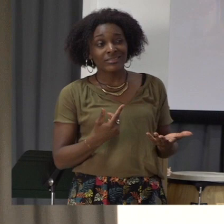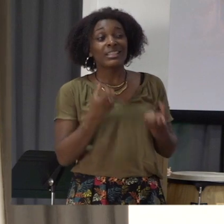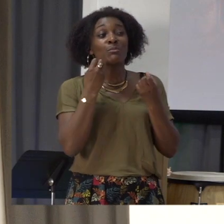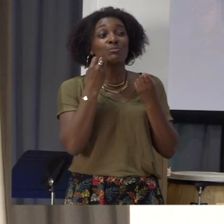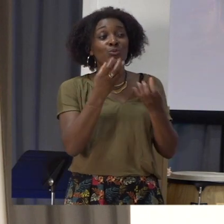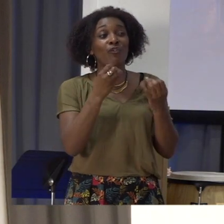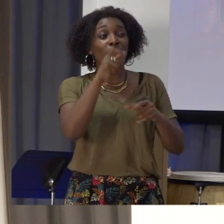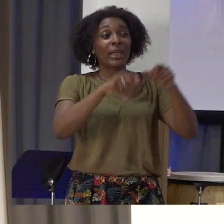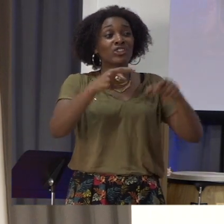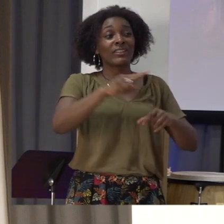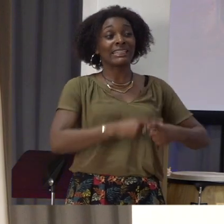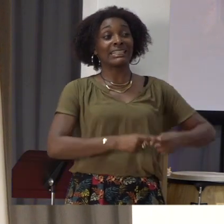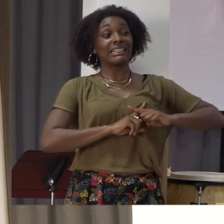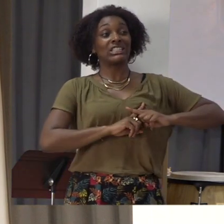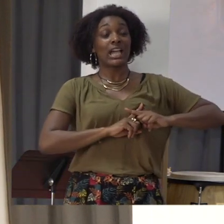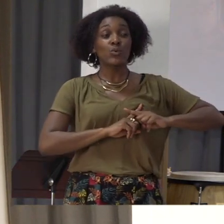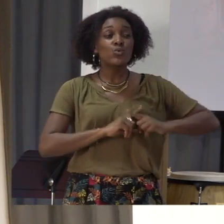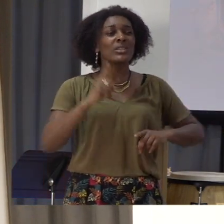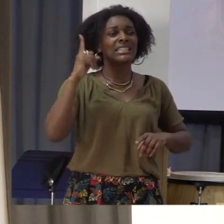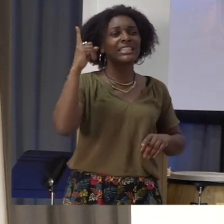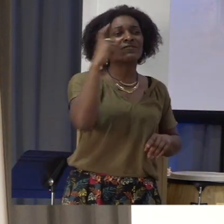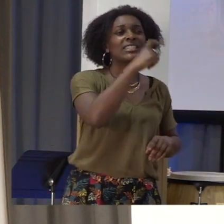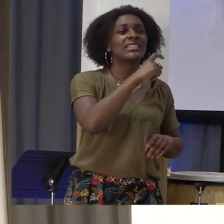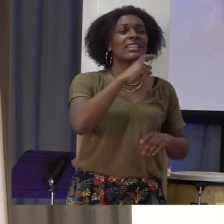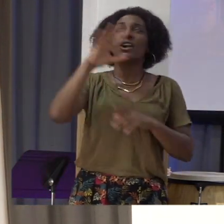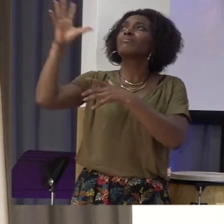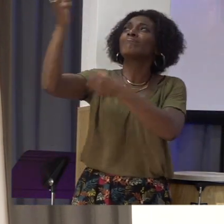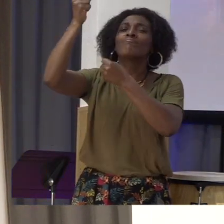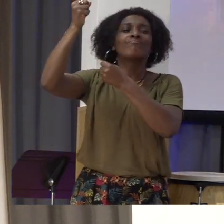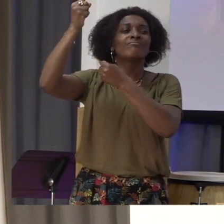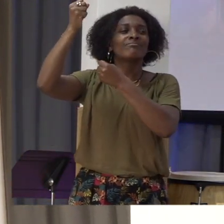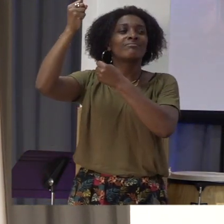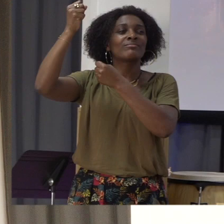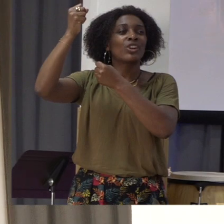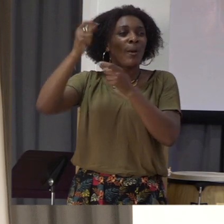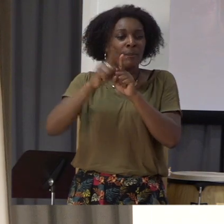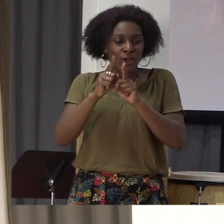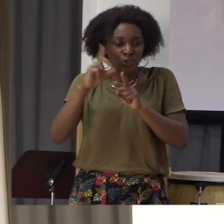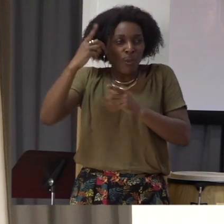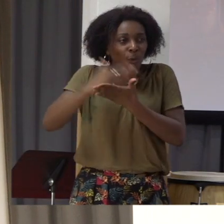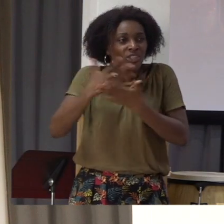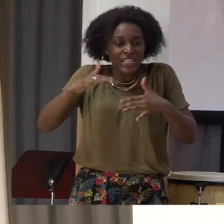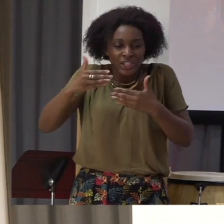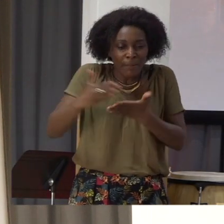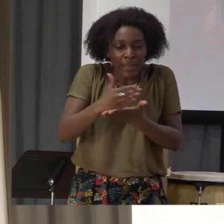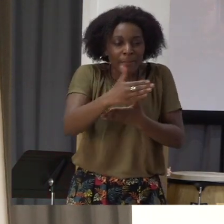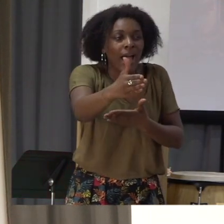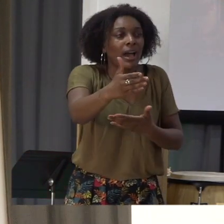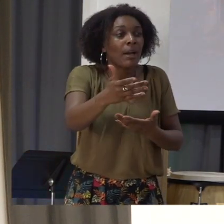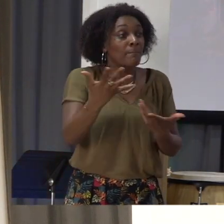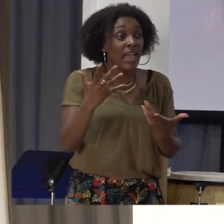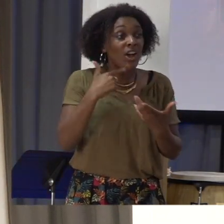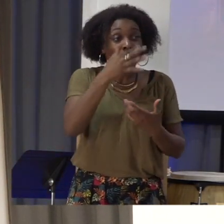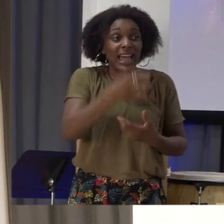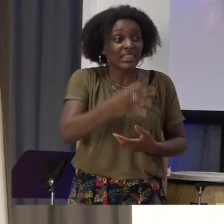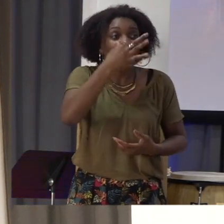à percer, à vivre pleinement ce que Dieu a prévu pour eux, parce que chaque fois qu'ils viennent devant Dieu,